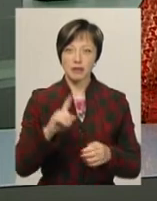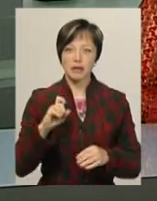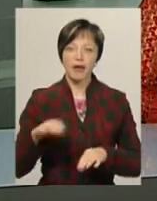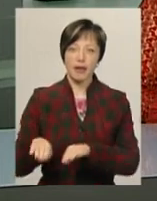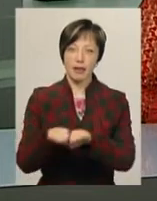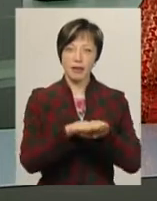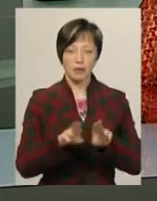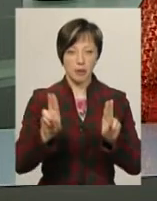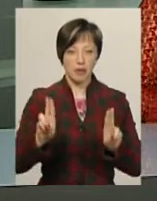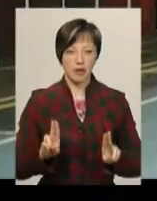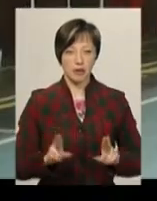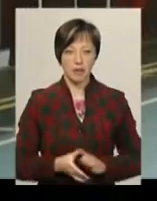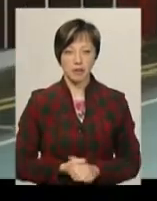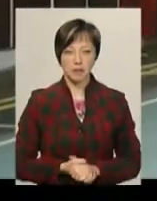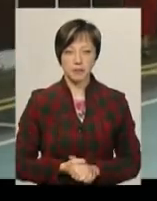єдиними правилами.